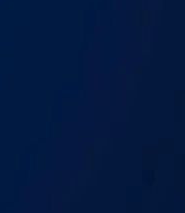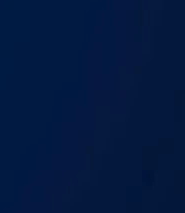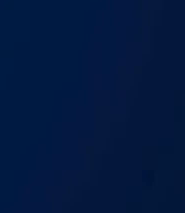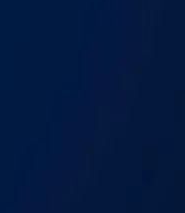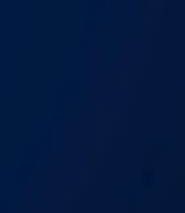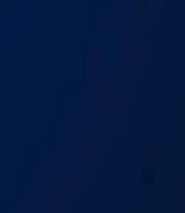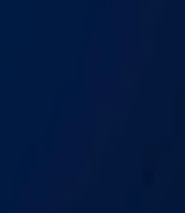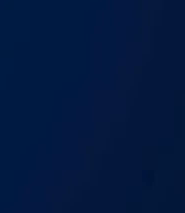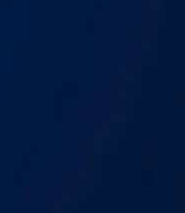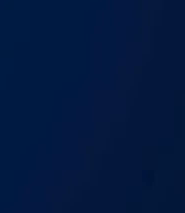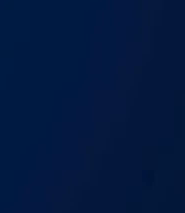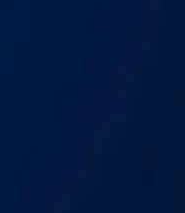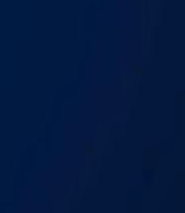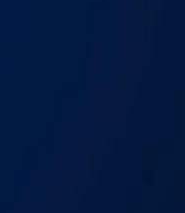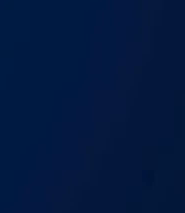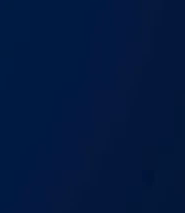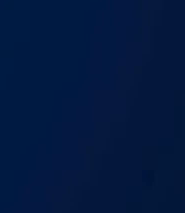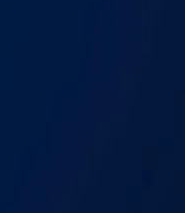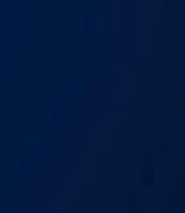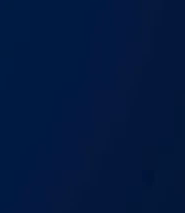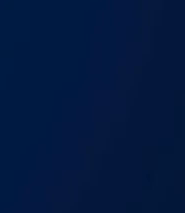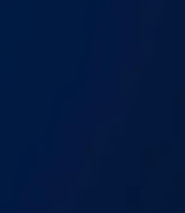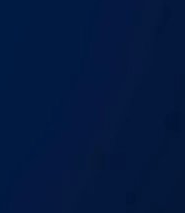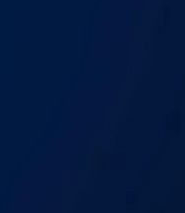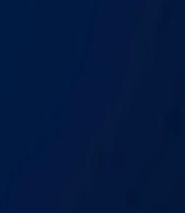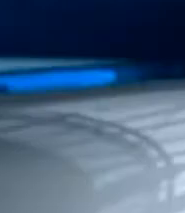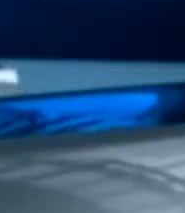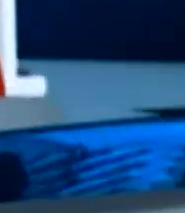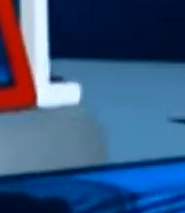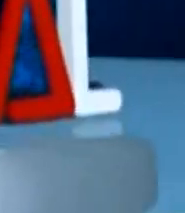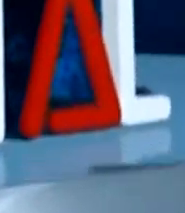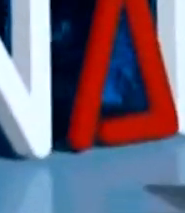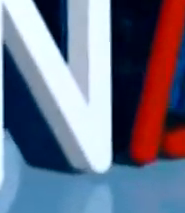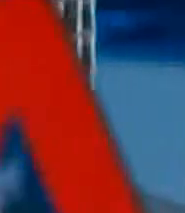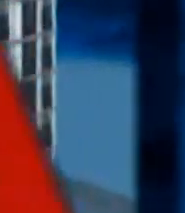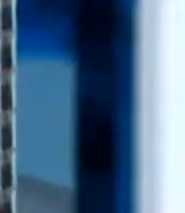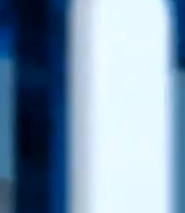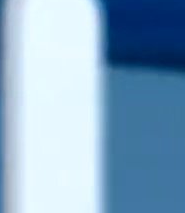Atenție! Emisiune dedicată și persoanelor cu deficiențe de auz.